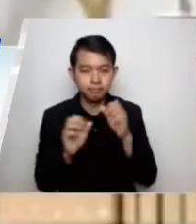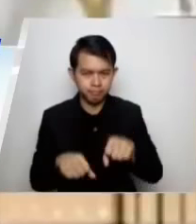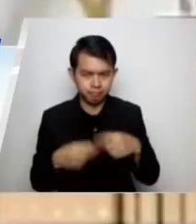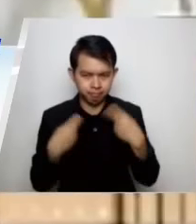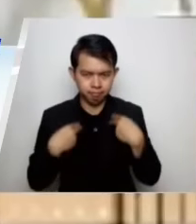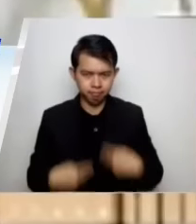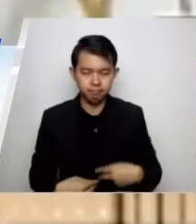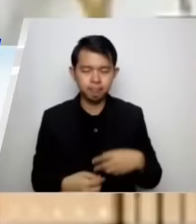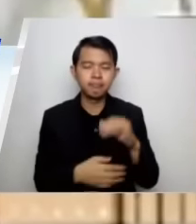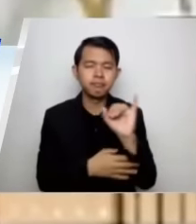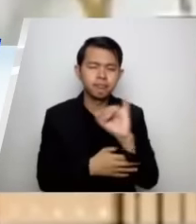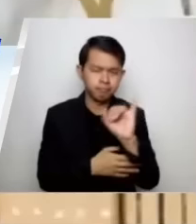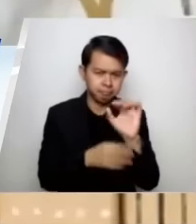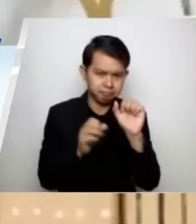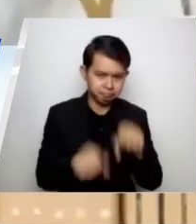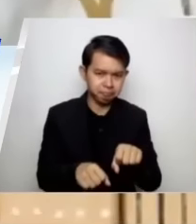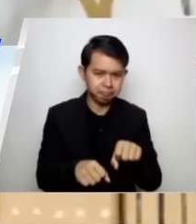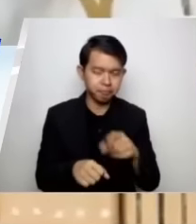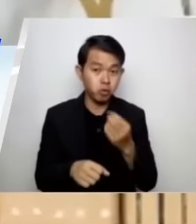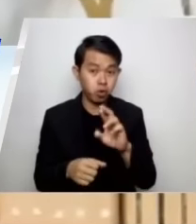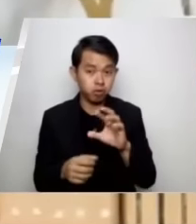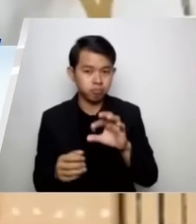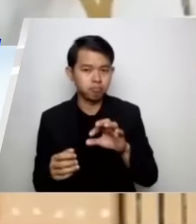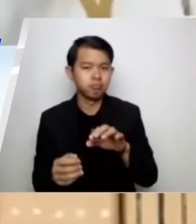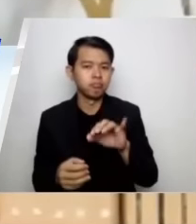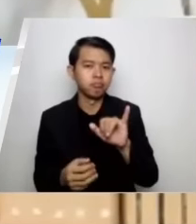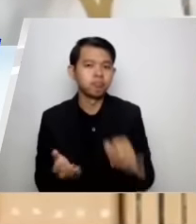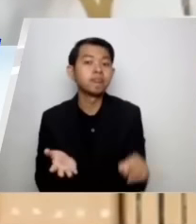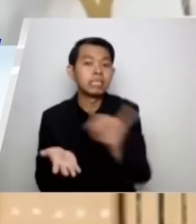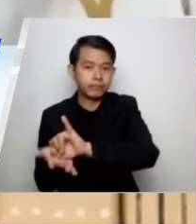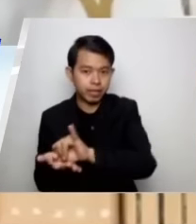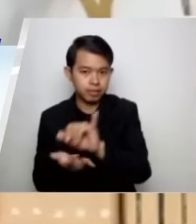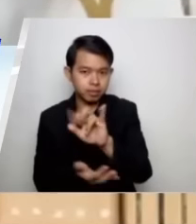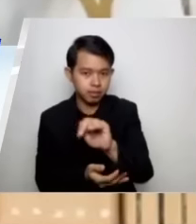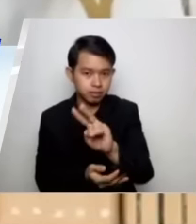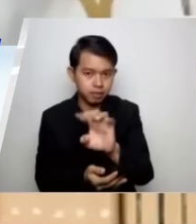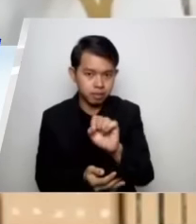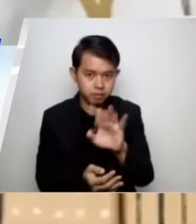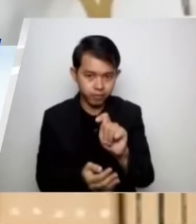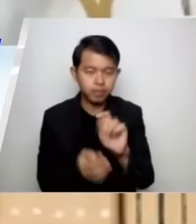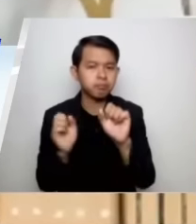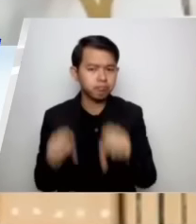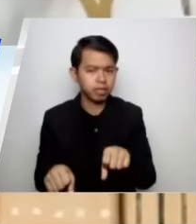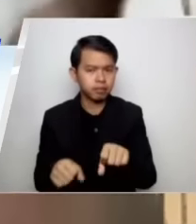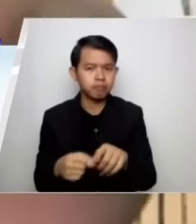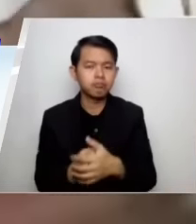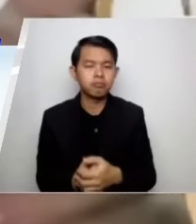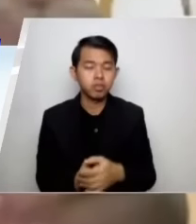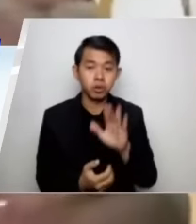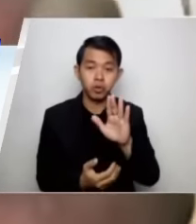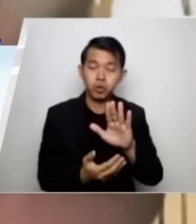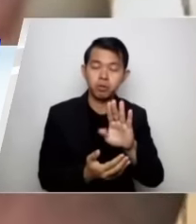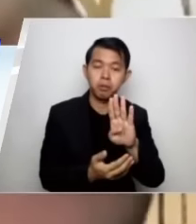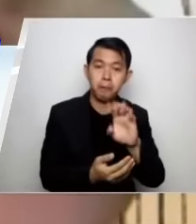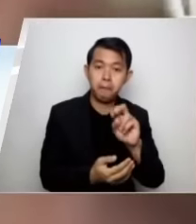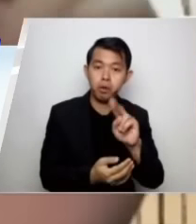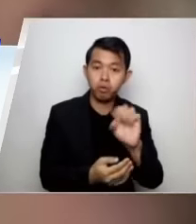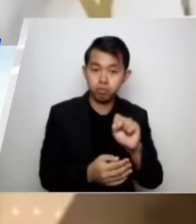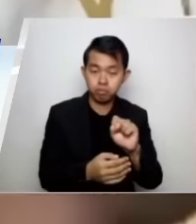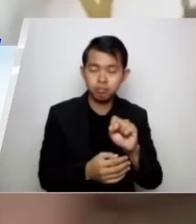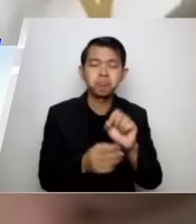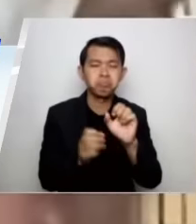I advise, pwede mo hatiin yung dalawa, into two, yung bonus mo. 50%, okay? Sa